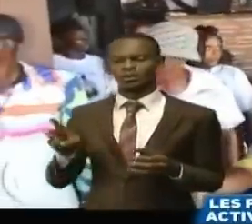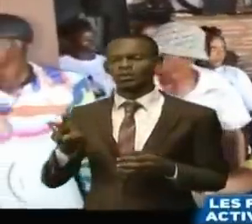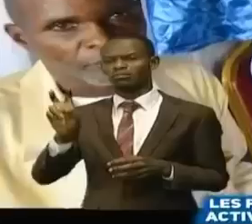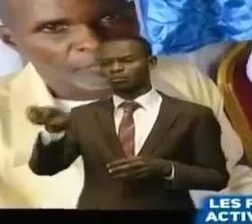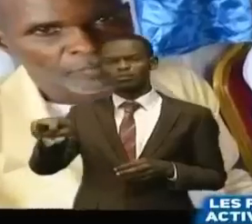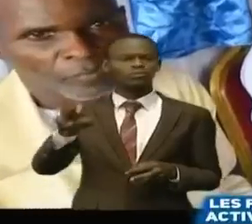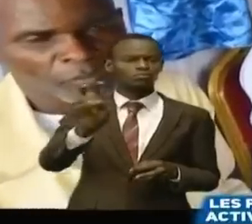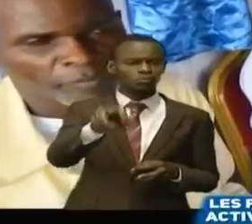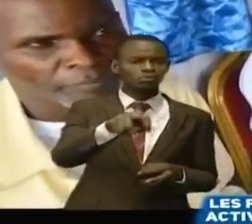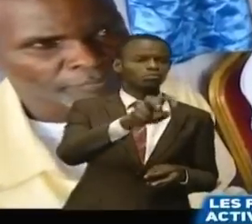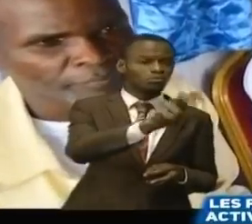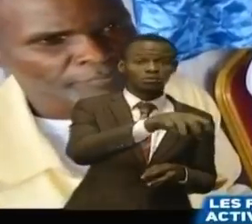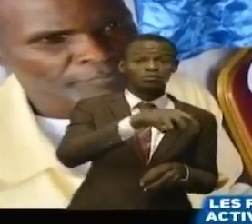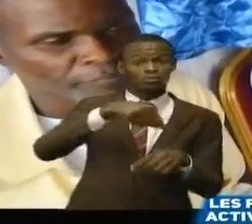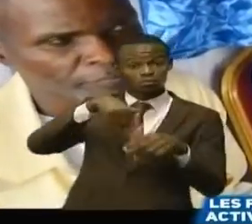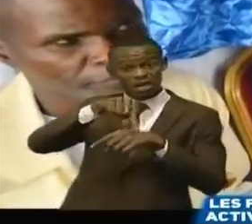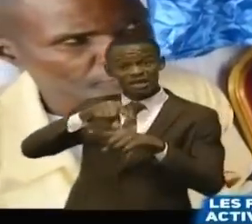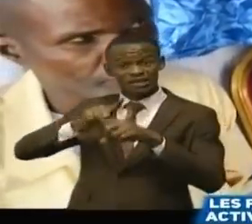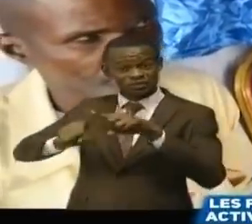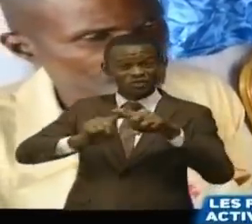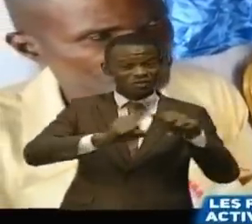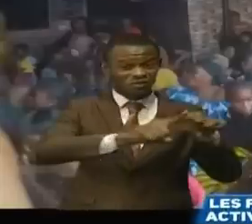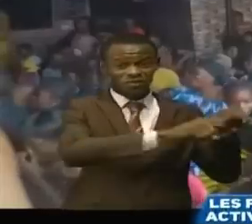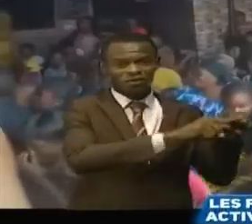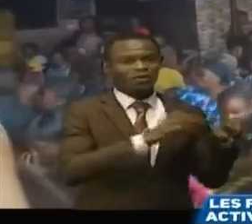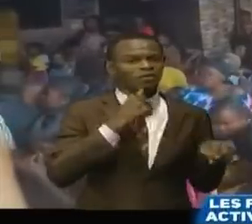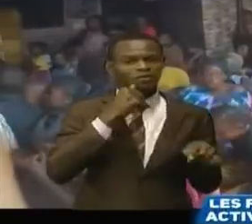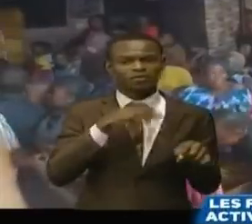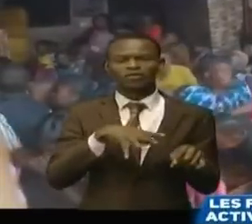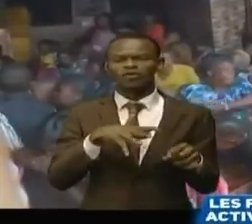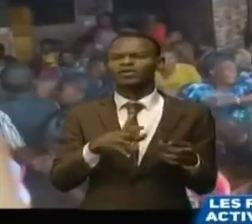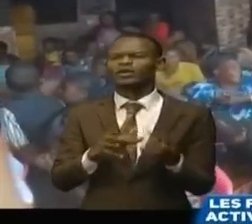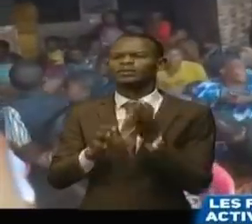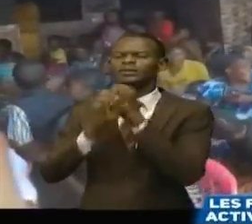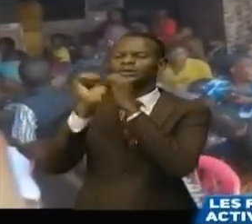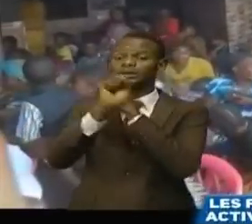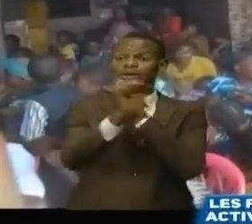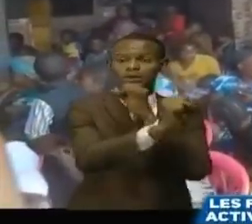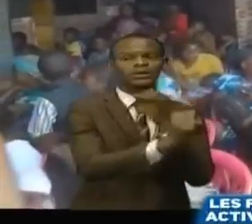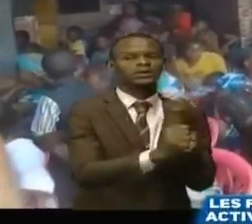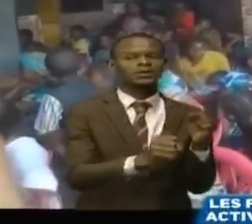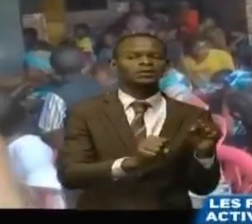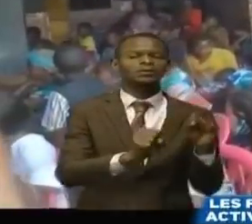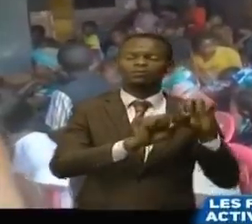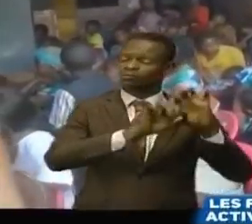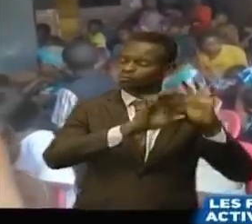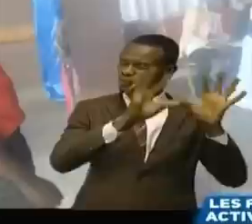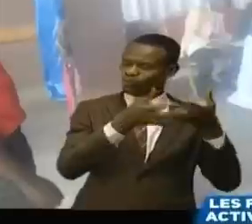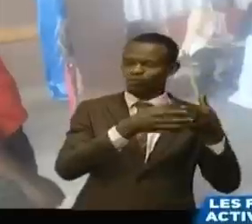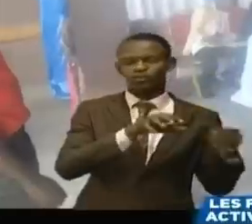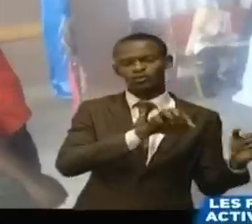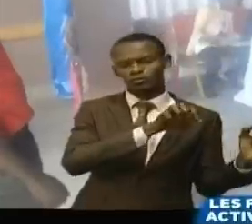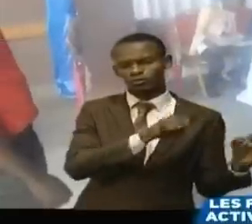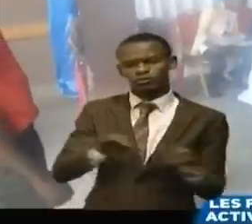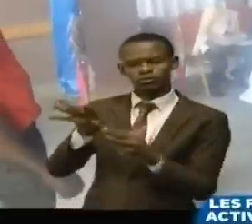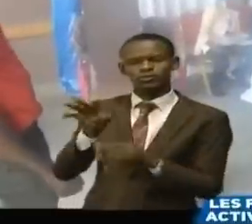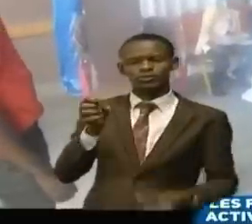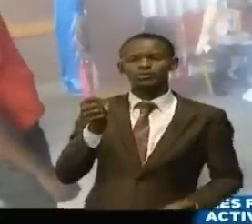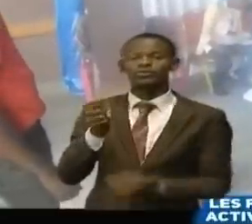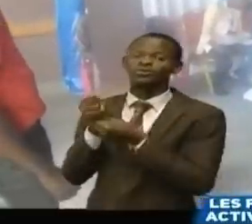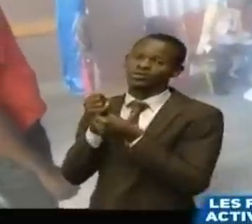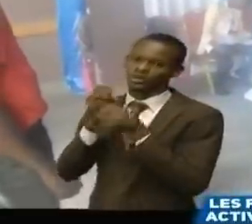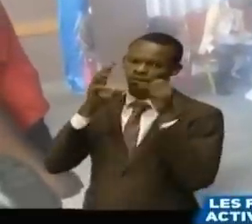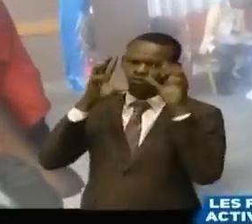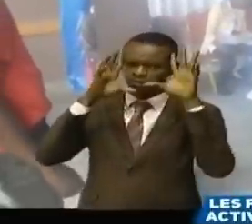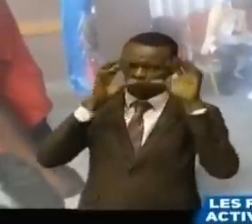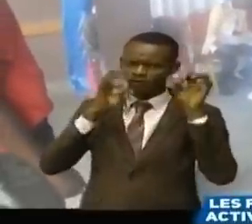du parti à la base. Les femmes ont été invitées à soutenir les actions du chef de l'État Félix Antoine Tshisekedi Tshilombo pour l'amélioration